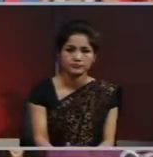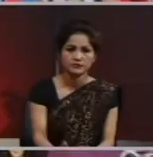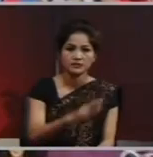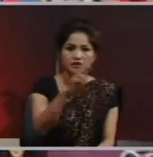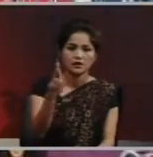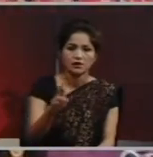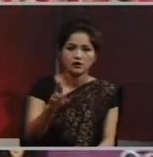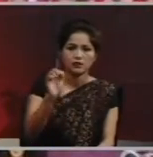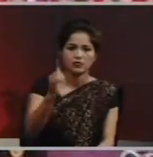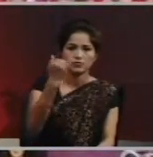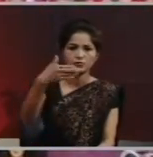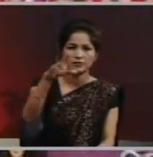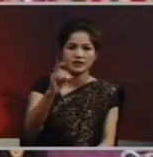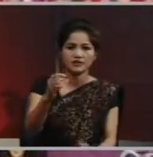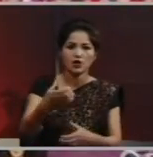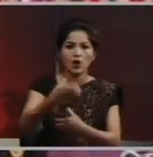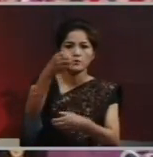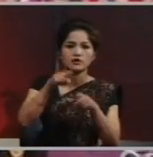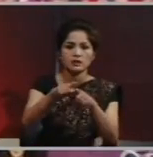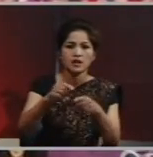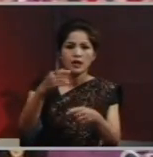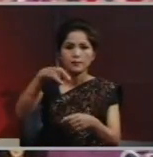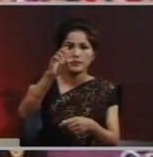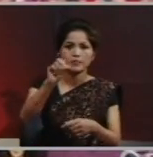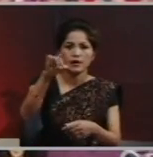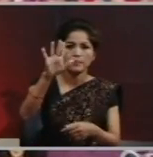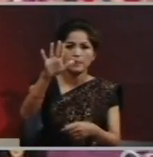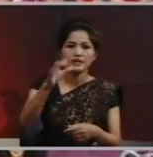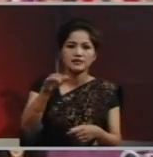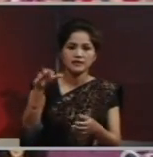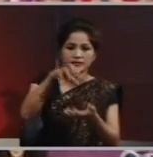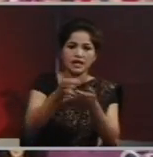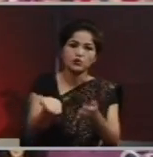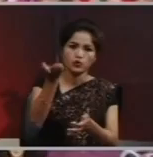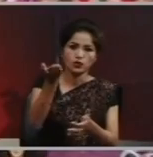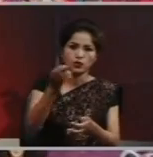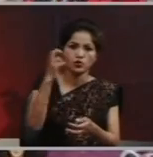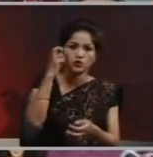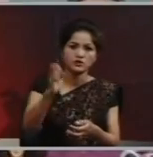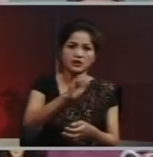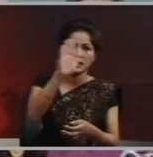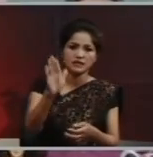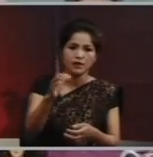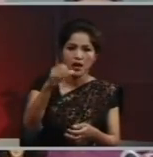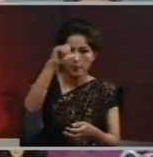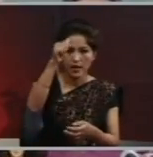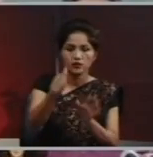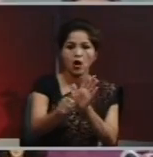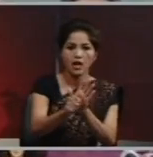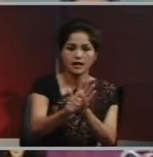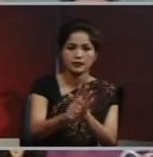र सोलिडारिटी कपको उपाधि जितेसँगै नेपाल फिफा वरियतामा 5 स्थानमाथि उक्लियो। दक्षिण एसियामा भारत